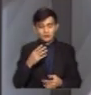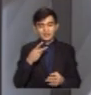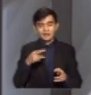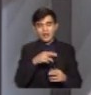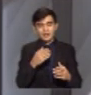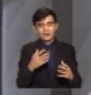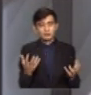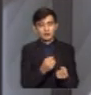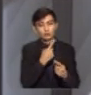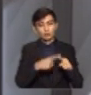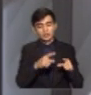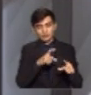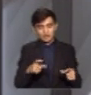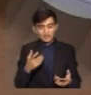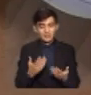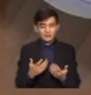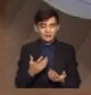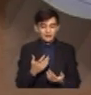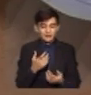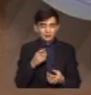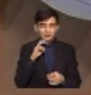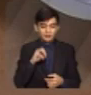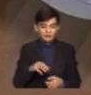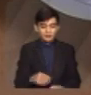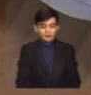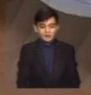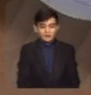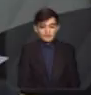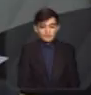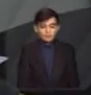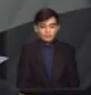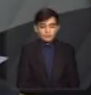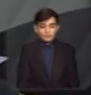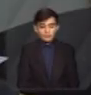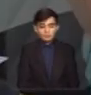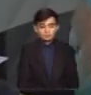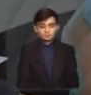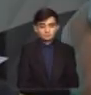спасения других жизней или нет. Мадина Сюмбаева, Сергей Шуйский, Информбюро Алматы.